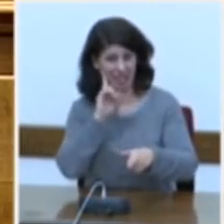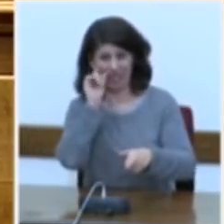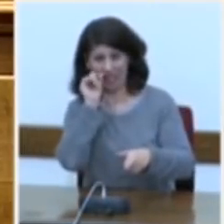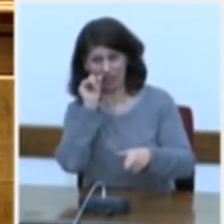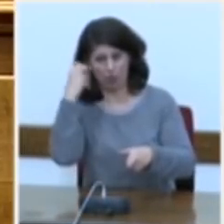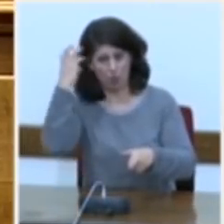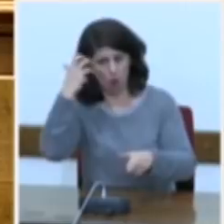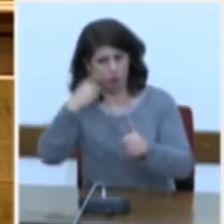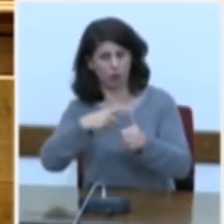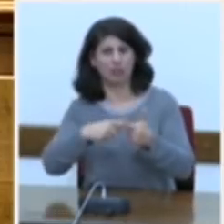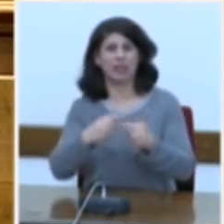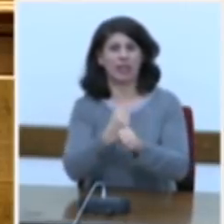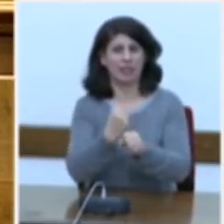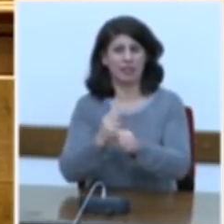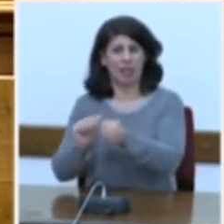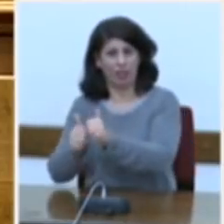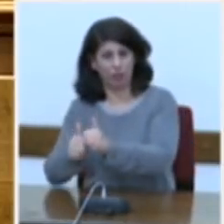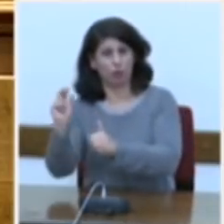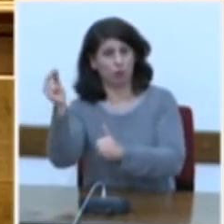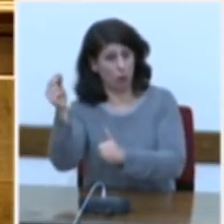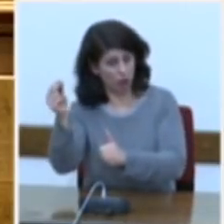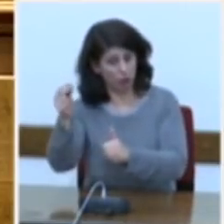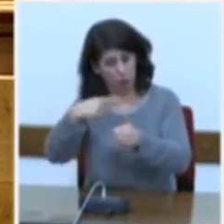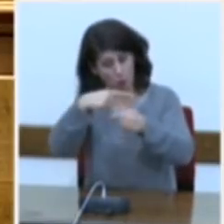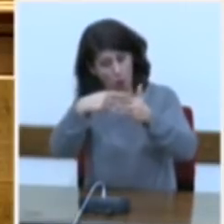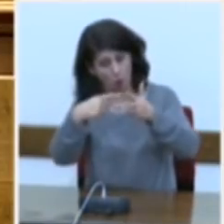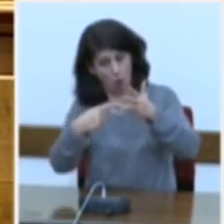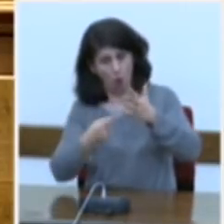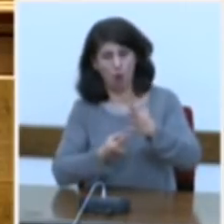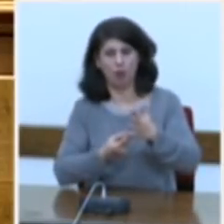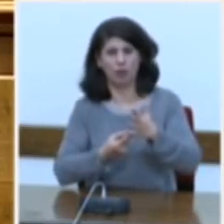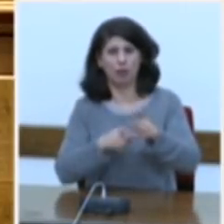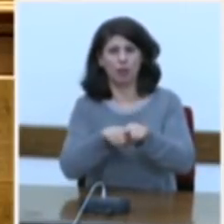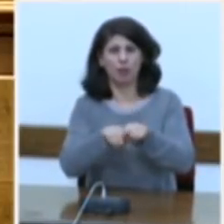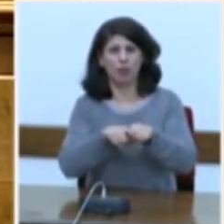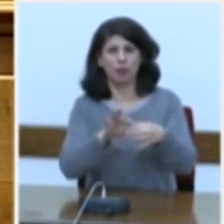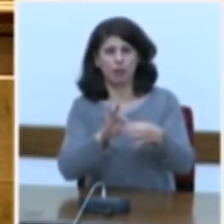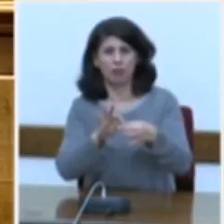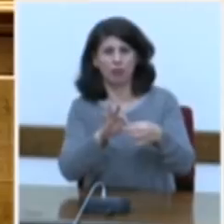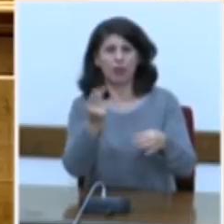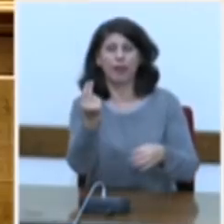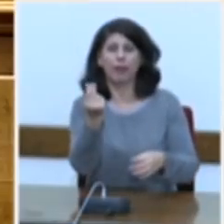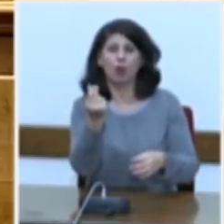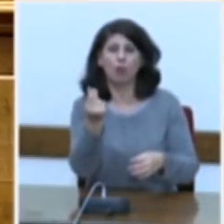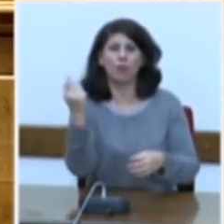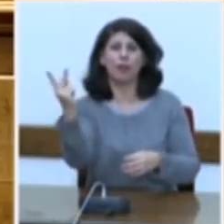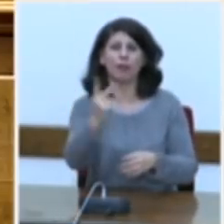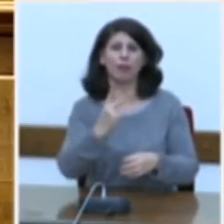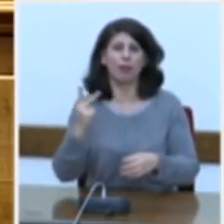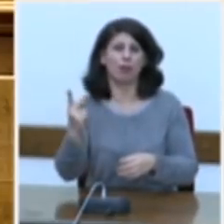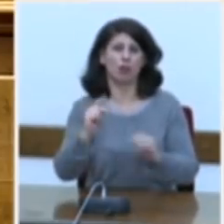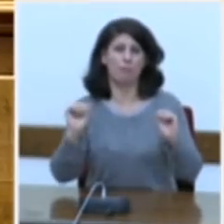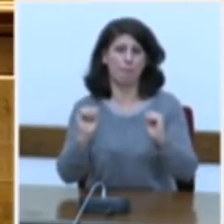μόρφωση, στην εργασία, στον αθλητισμό, στον πολιτισμό, εξαρτώνται από τις οικονομικές και κοινωνικές